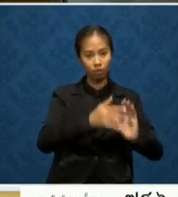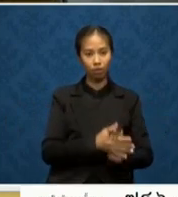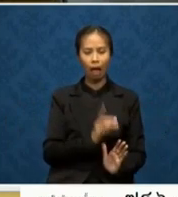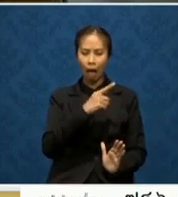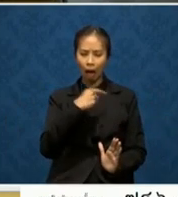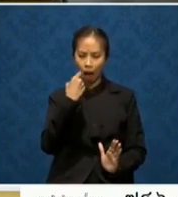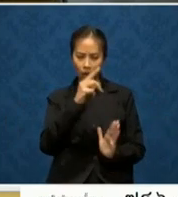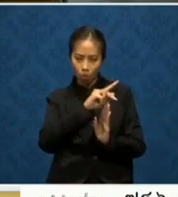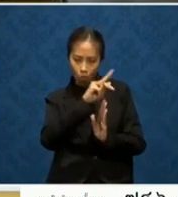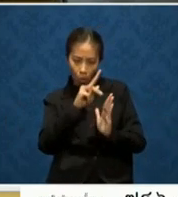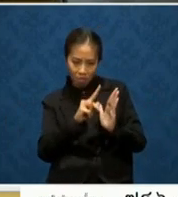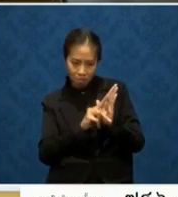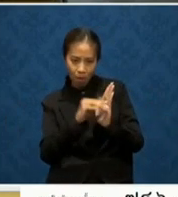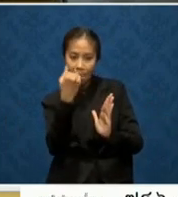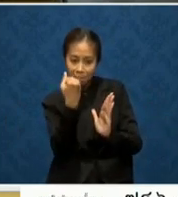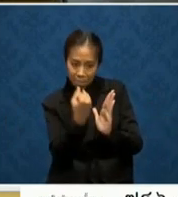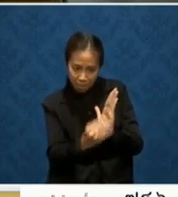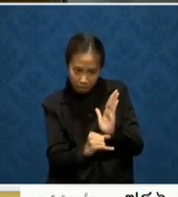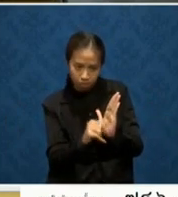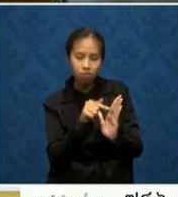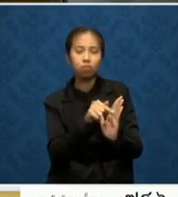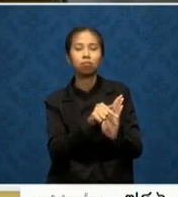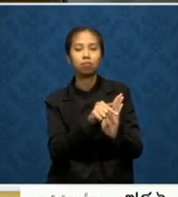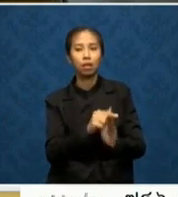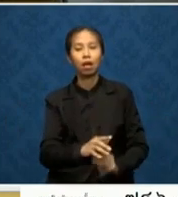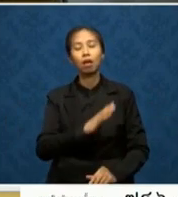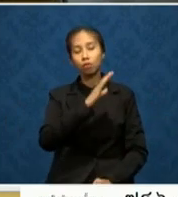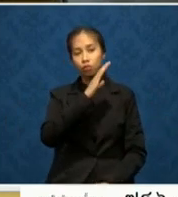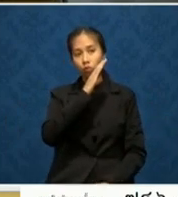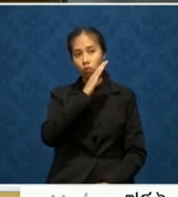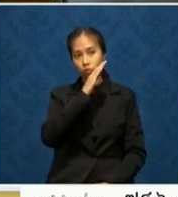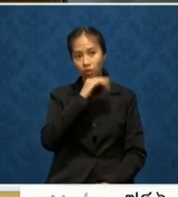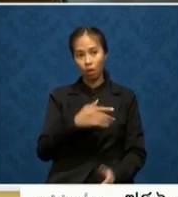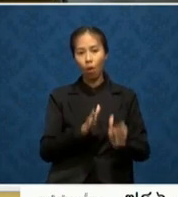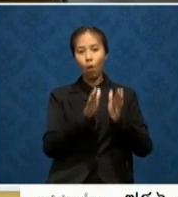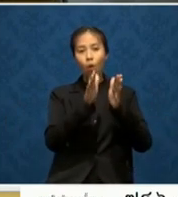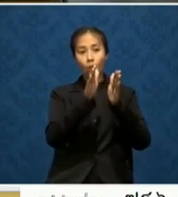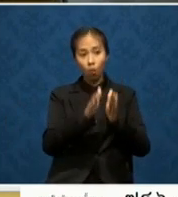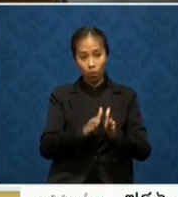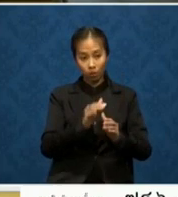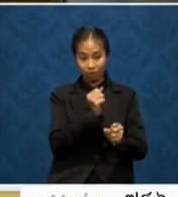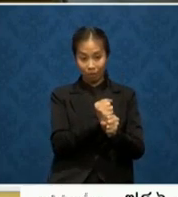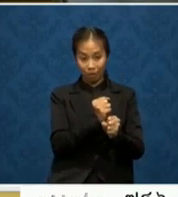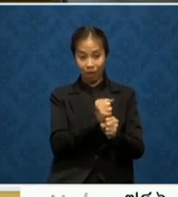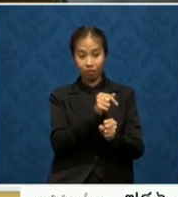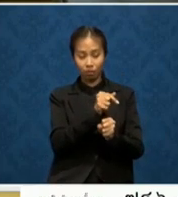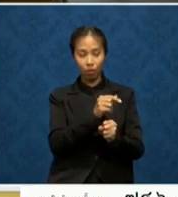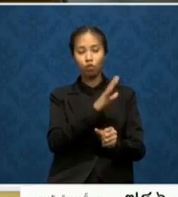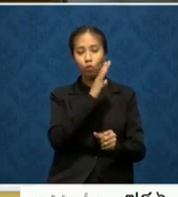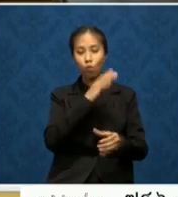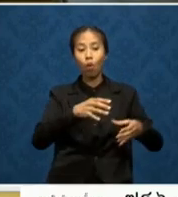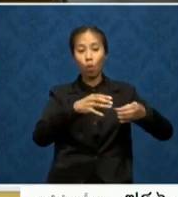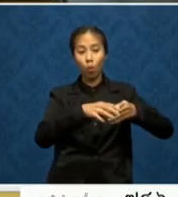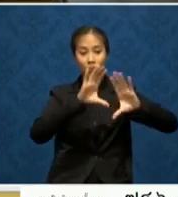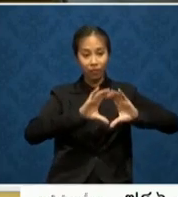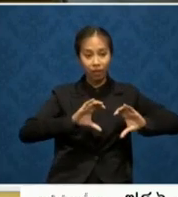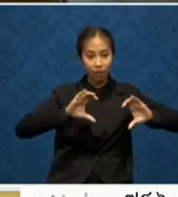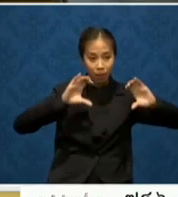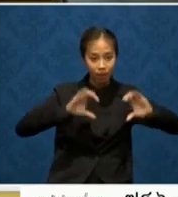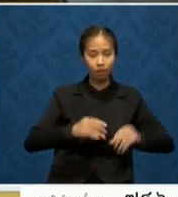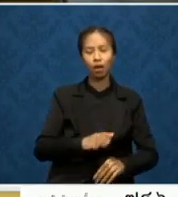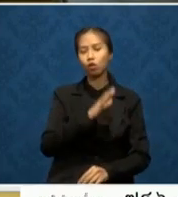ายใครทำผิดกฎหมายถ้าเป็นคนในรัฐบาลถ้าเป็นคนในหน่วย